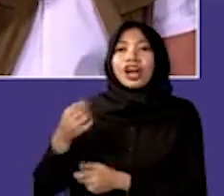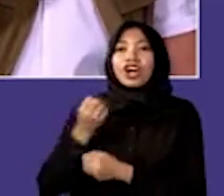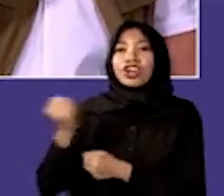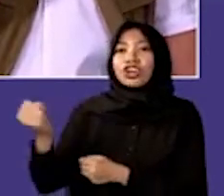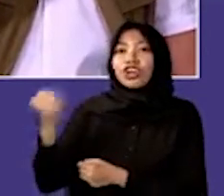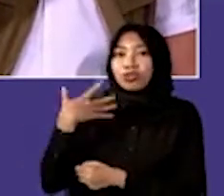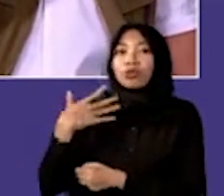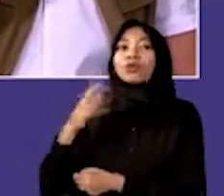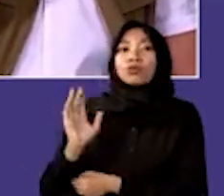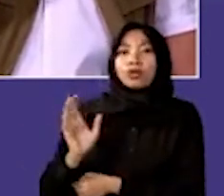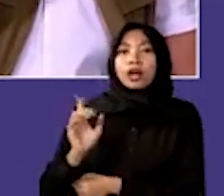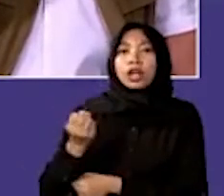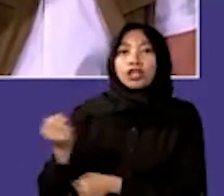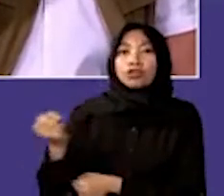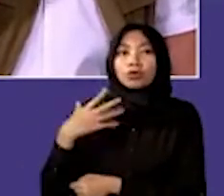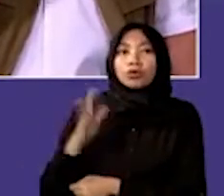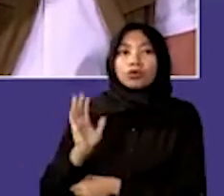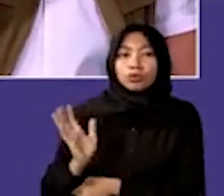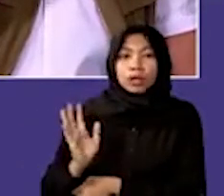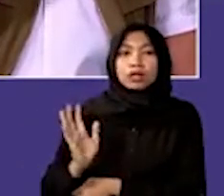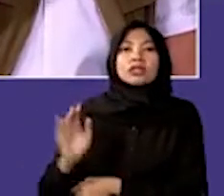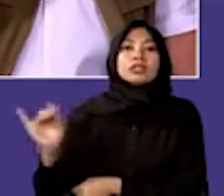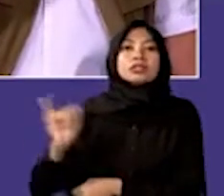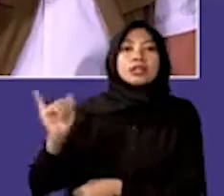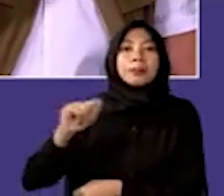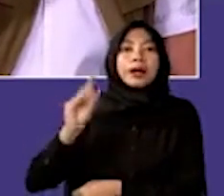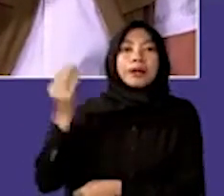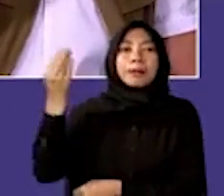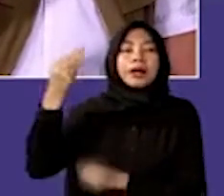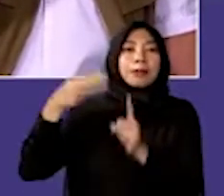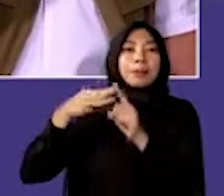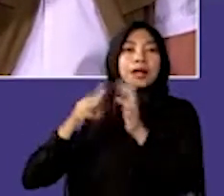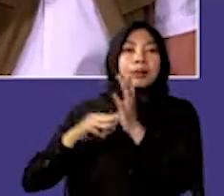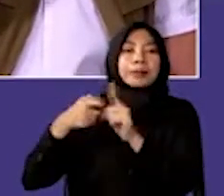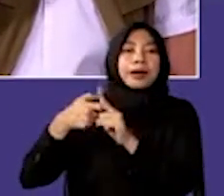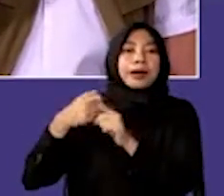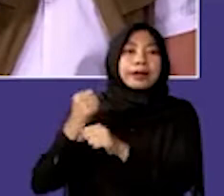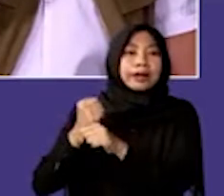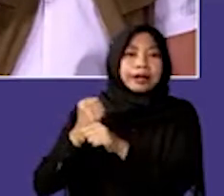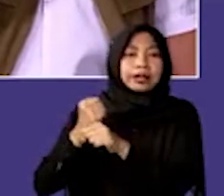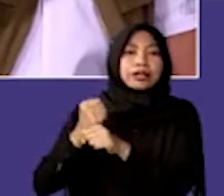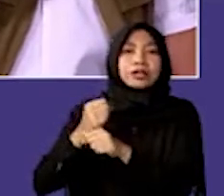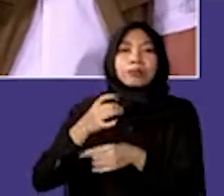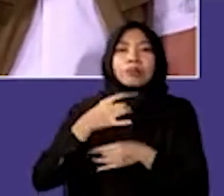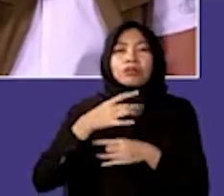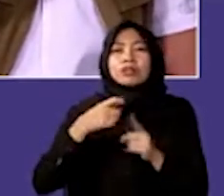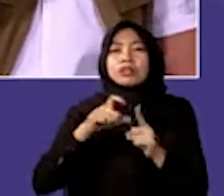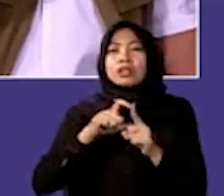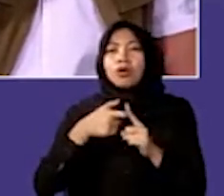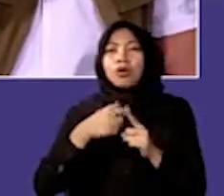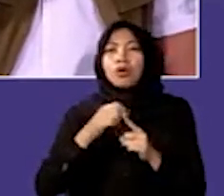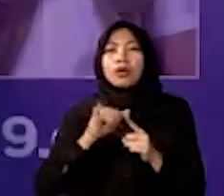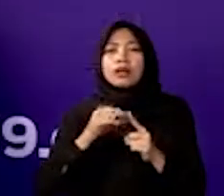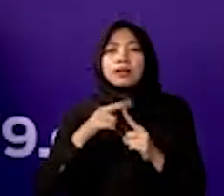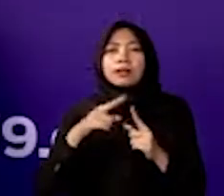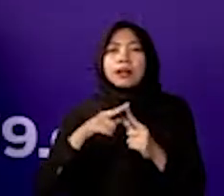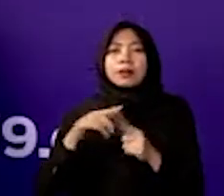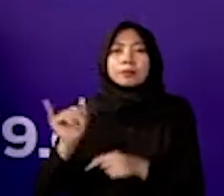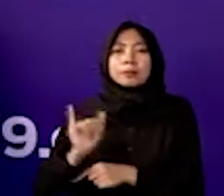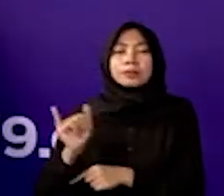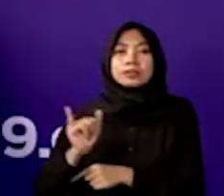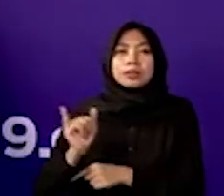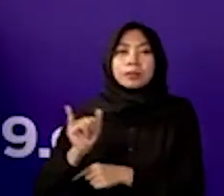dari eh kepala BMKG Prof eh dwikorita dan juga dihadiri